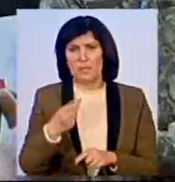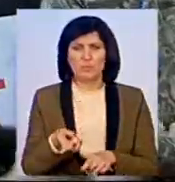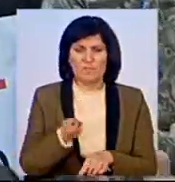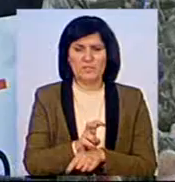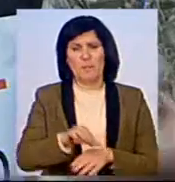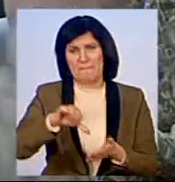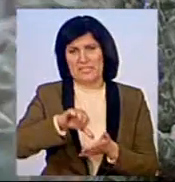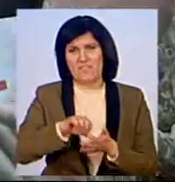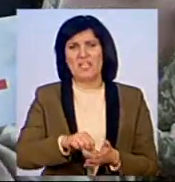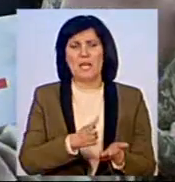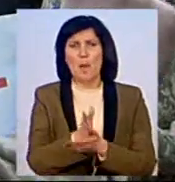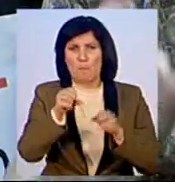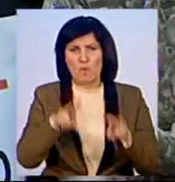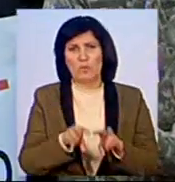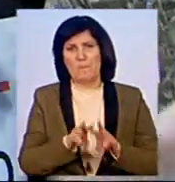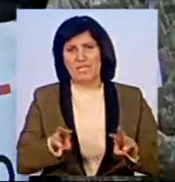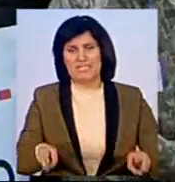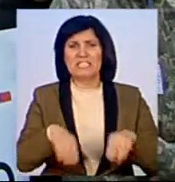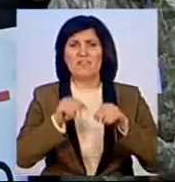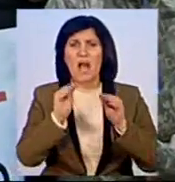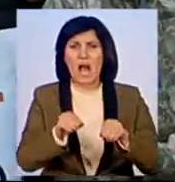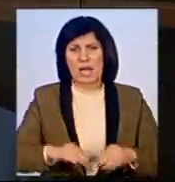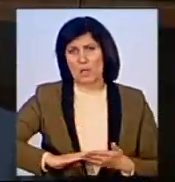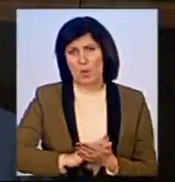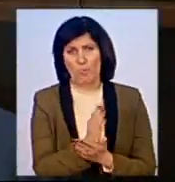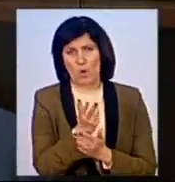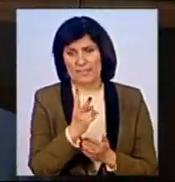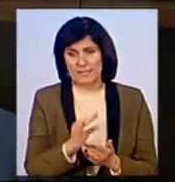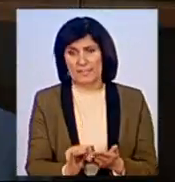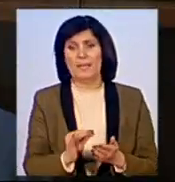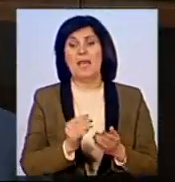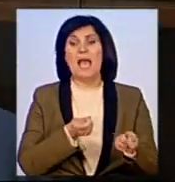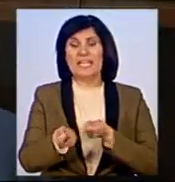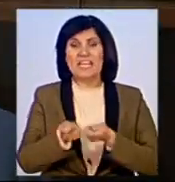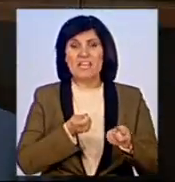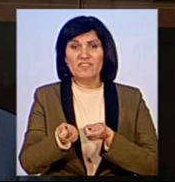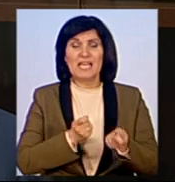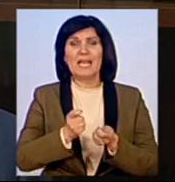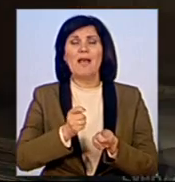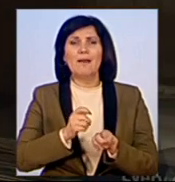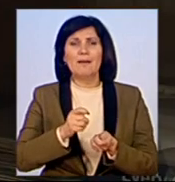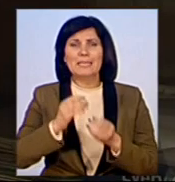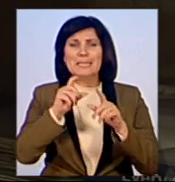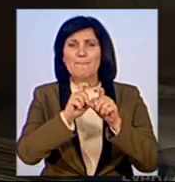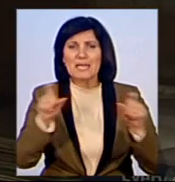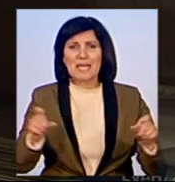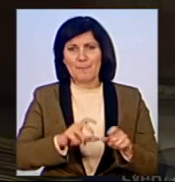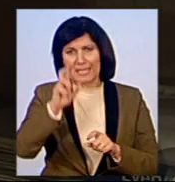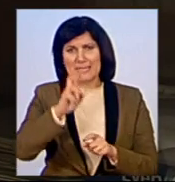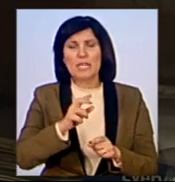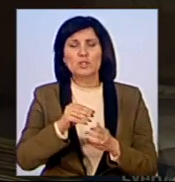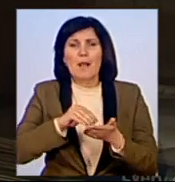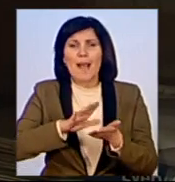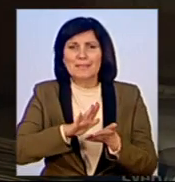до них вийшов представник профільного міністерства – аграрної політики. Новинам на Першому керівник департаменту землеустрою Держгеокадастру Олександр